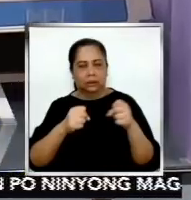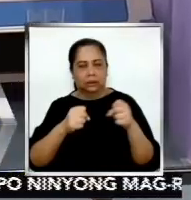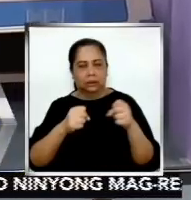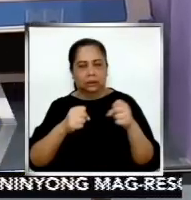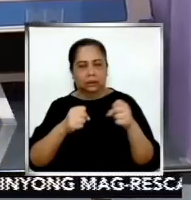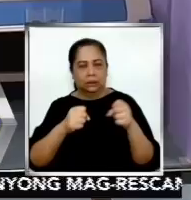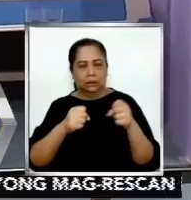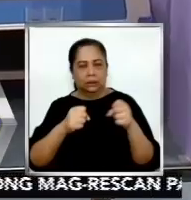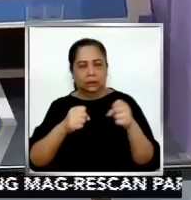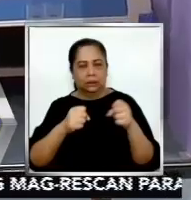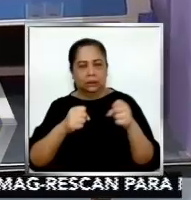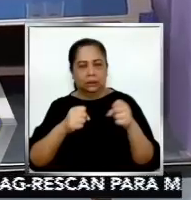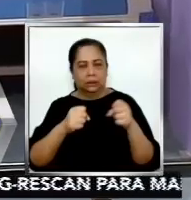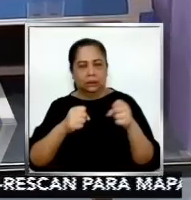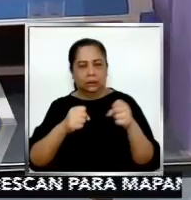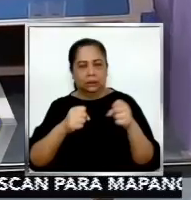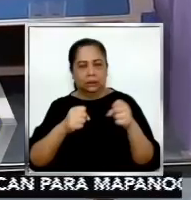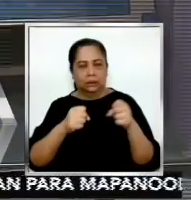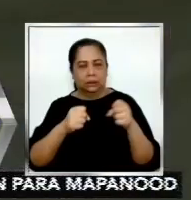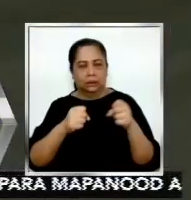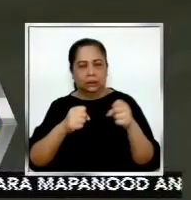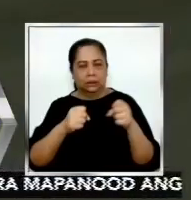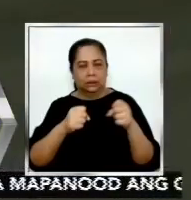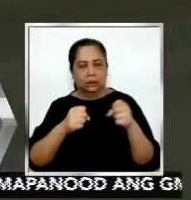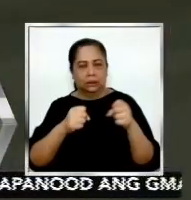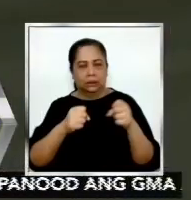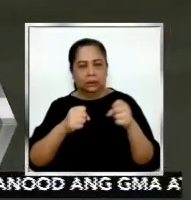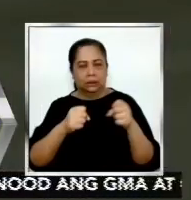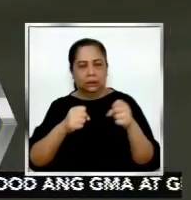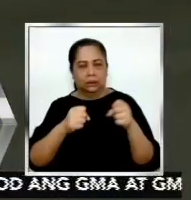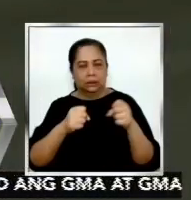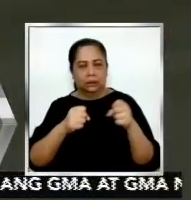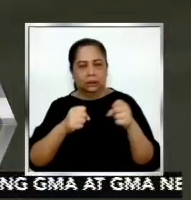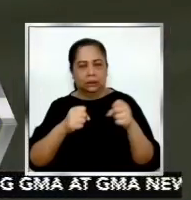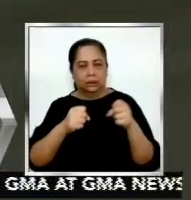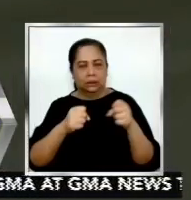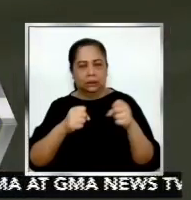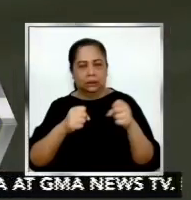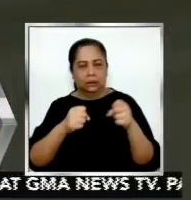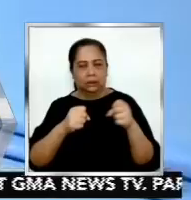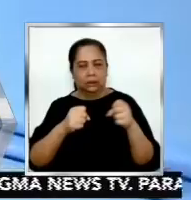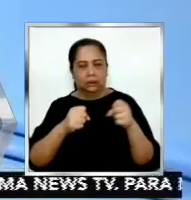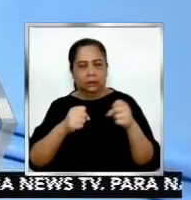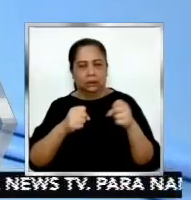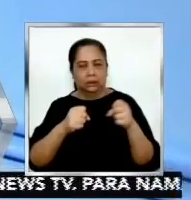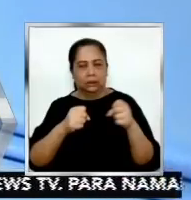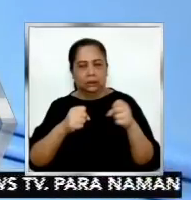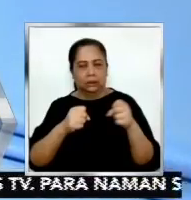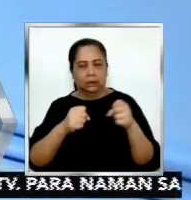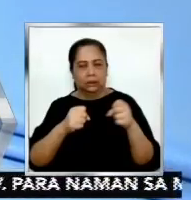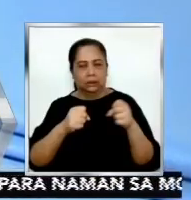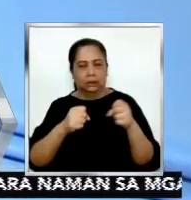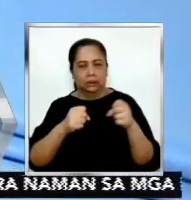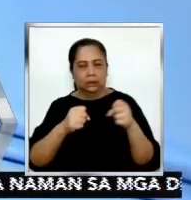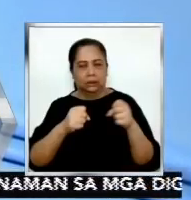So talagang pinakamaganda talaga na as early as possible